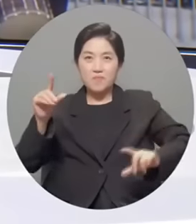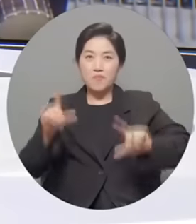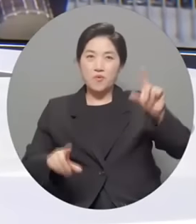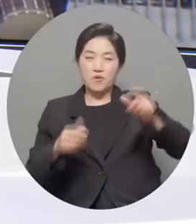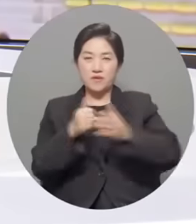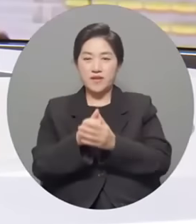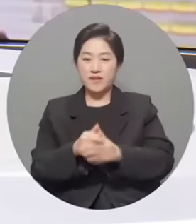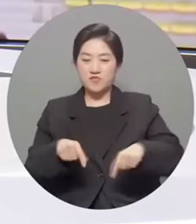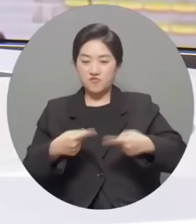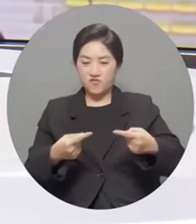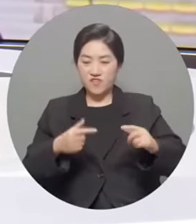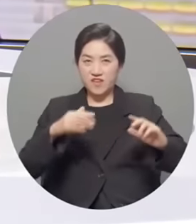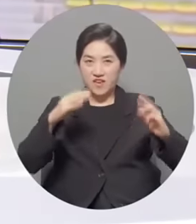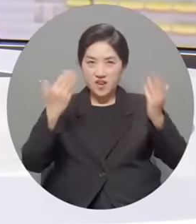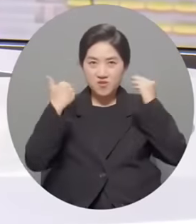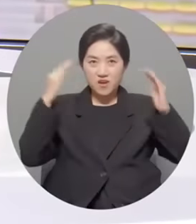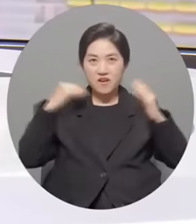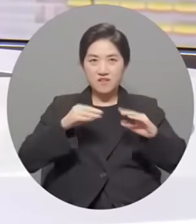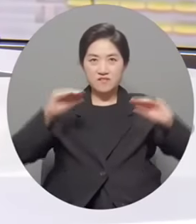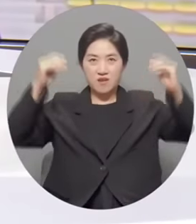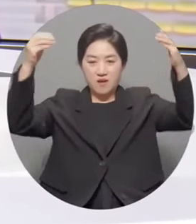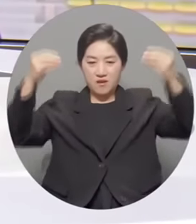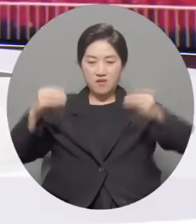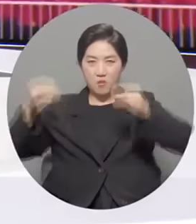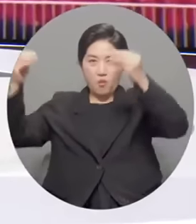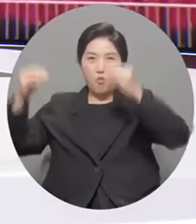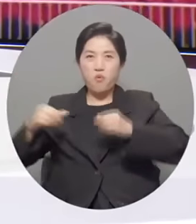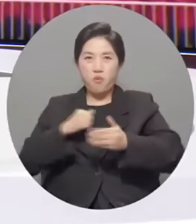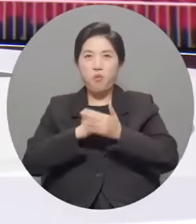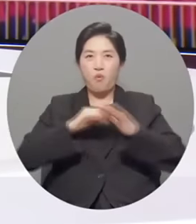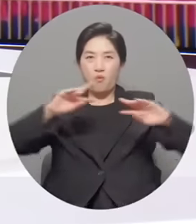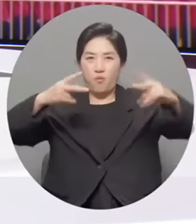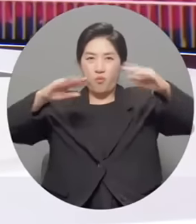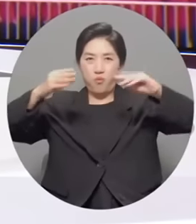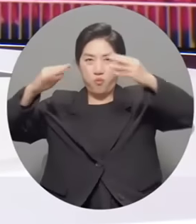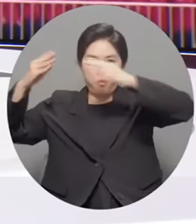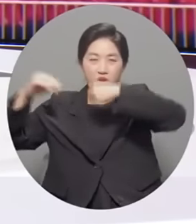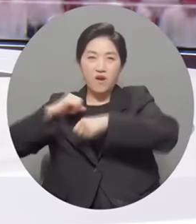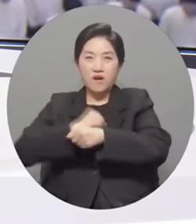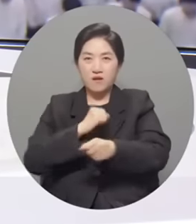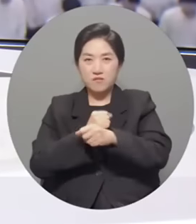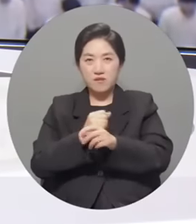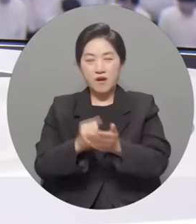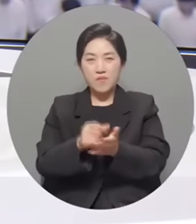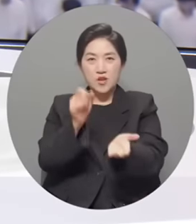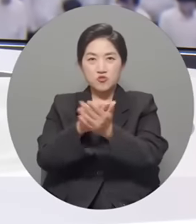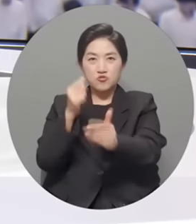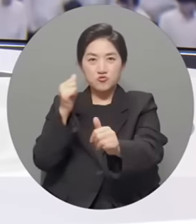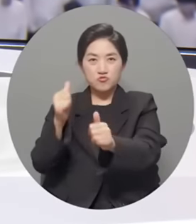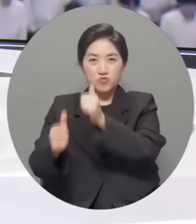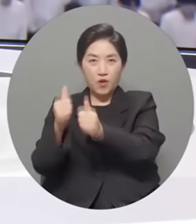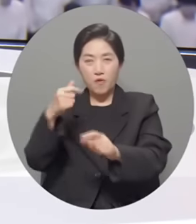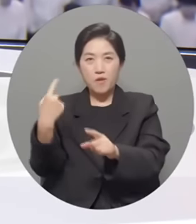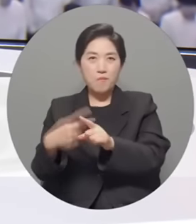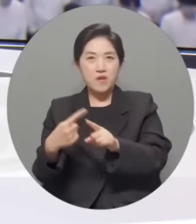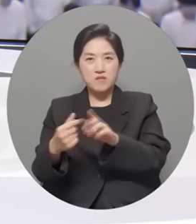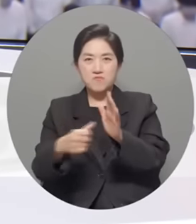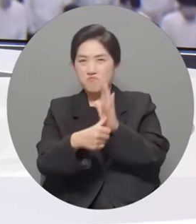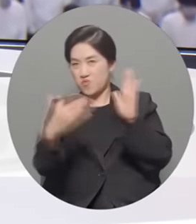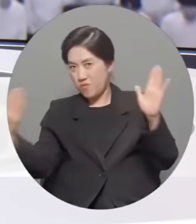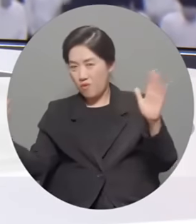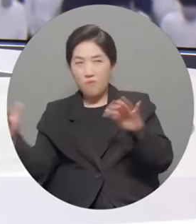학교 학생들이 만들어내는 이 일사불란한 응원전은 그 자체로 축구 대회에 못지않은 명물인데요.